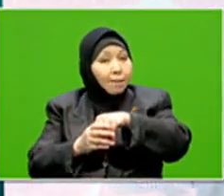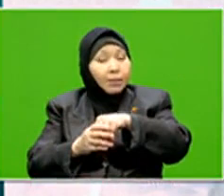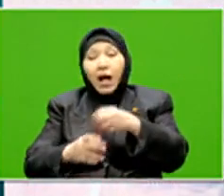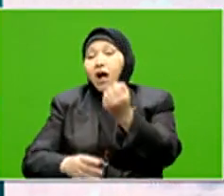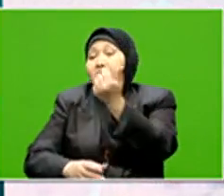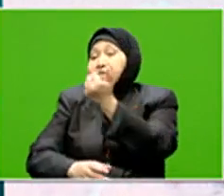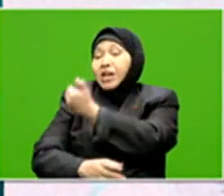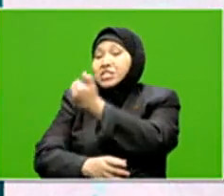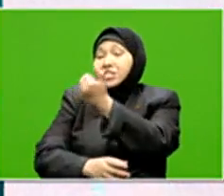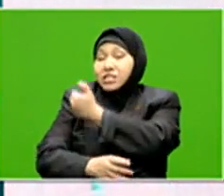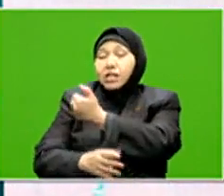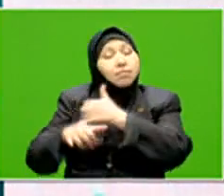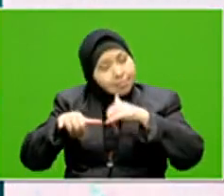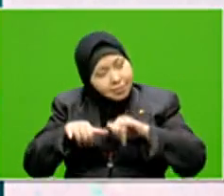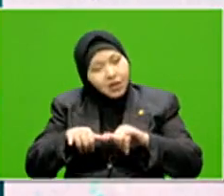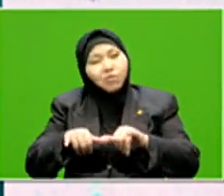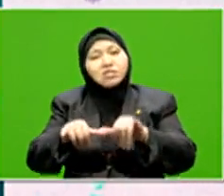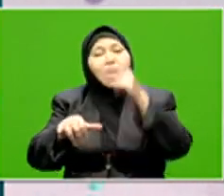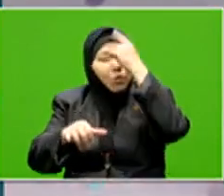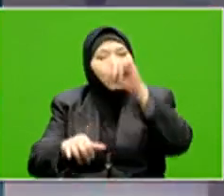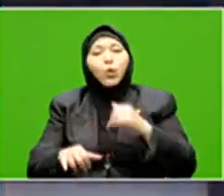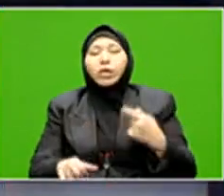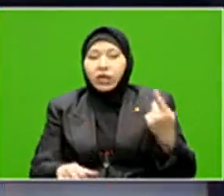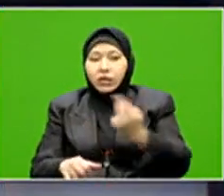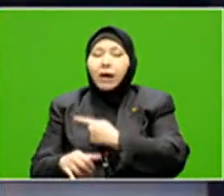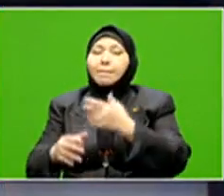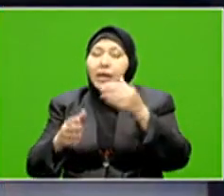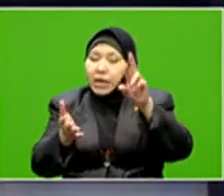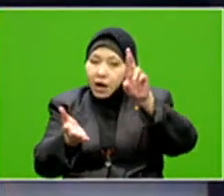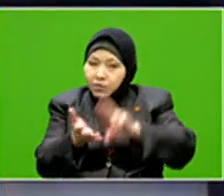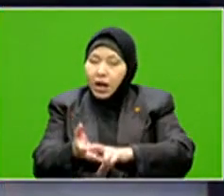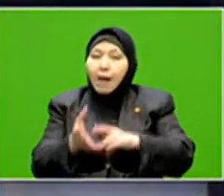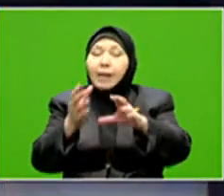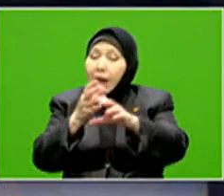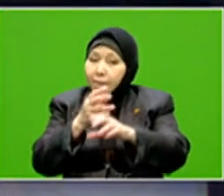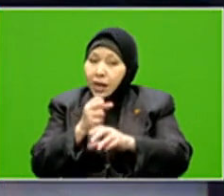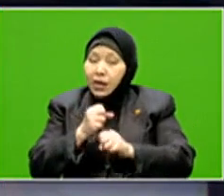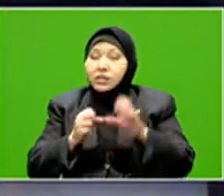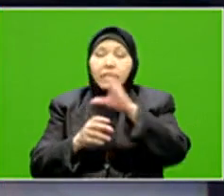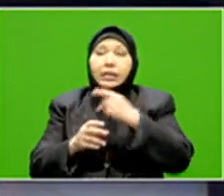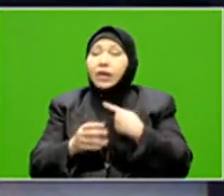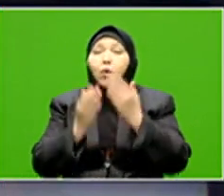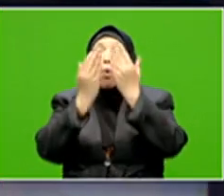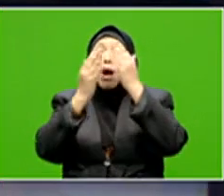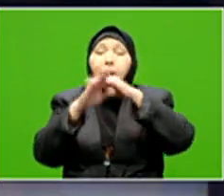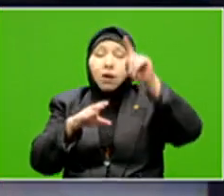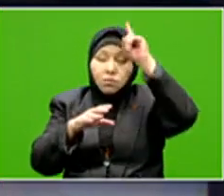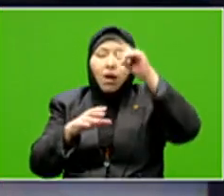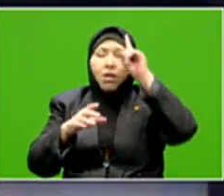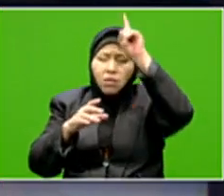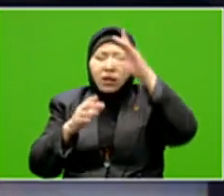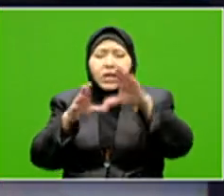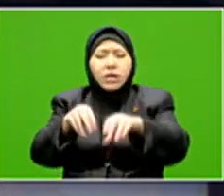vaksin, ya, vaksin teruskan untuk kita mendaftar, mendapatkannya. Dan kita doa pada Allah, Allah terima amal kita,